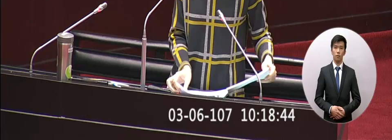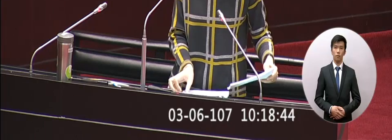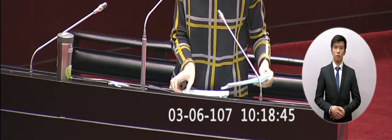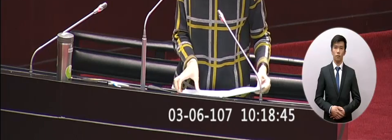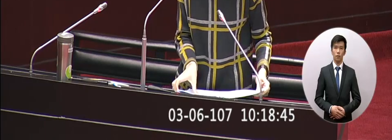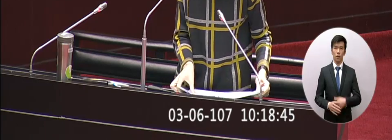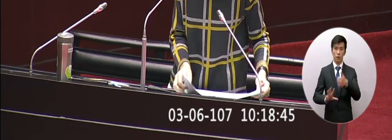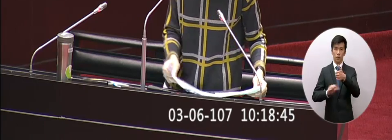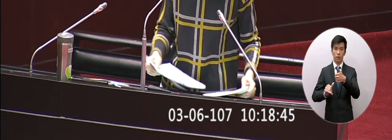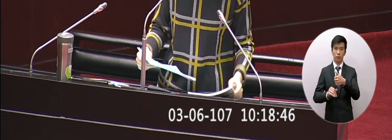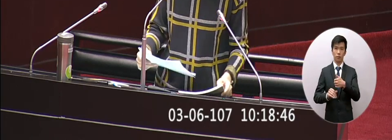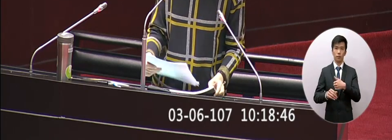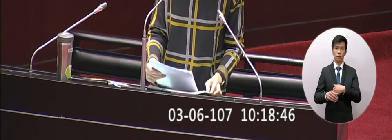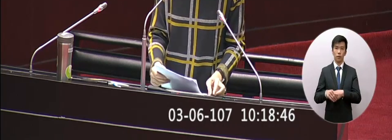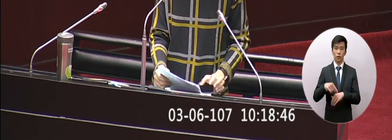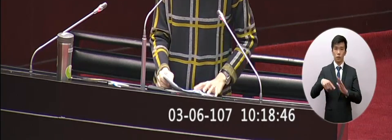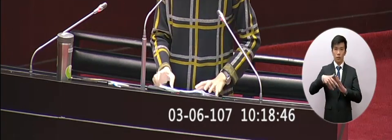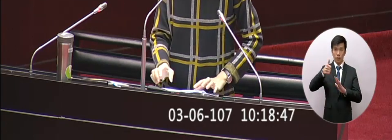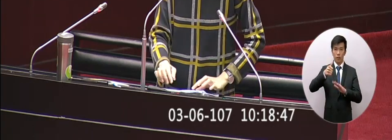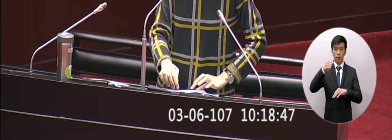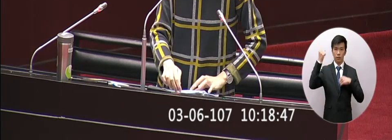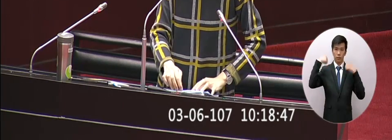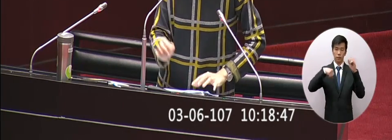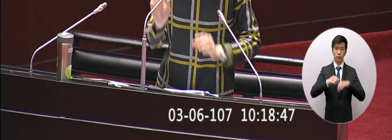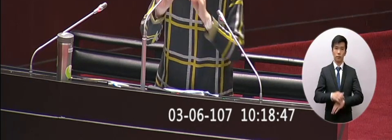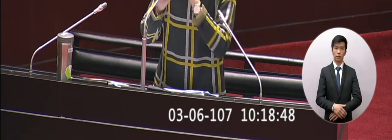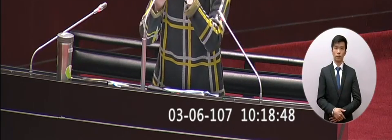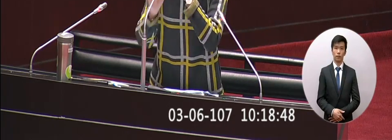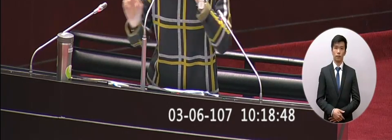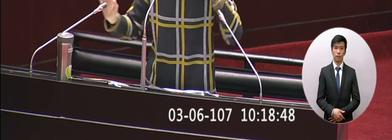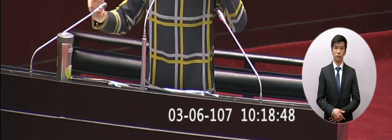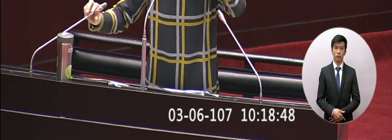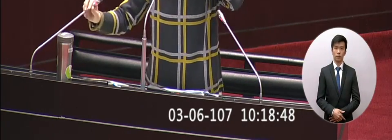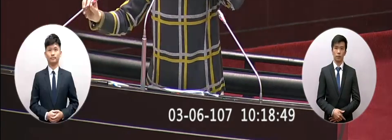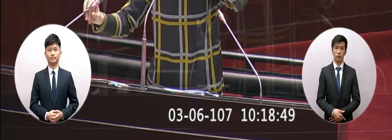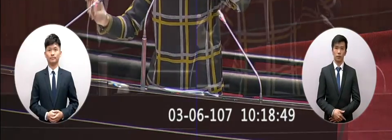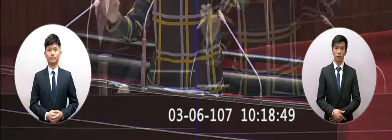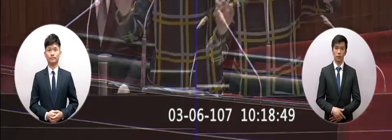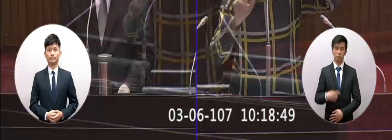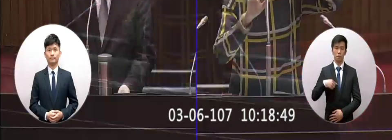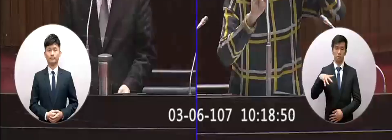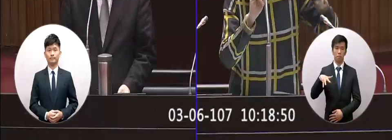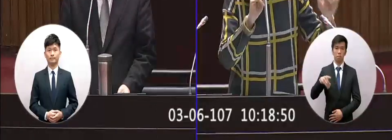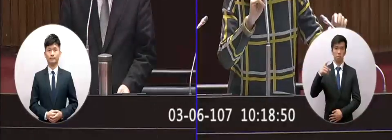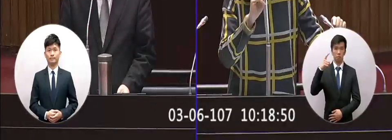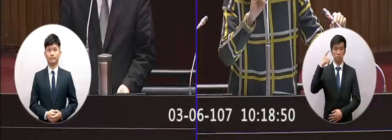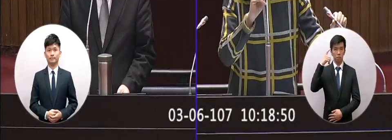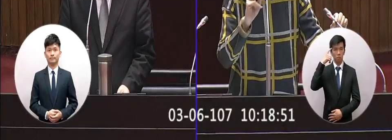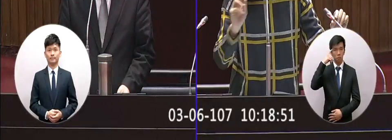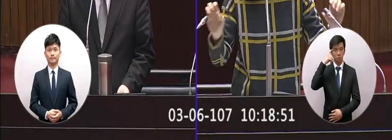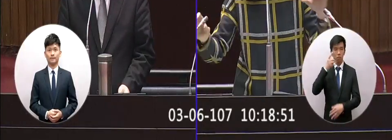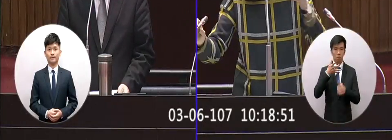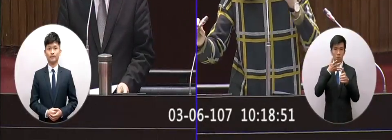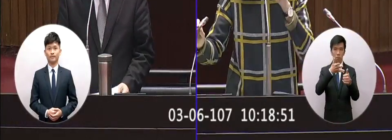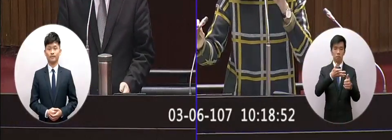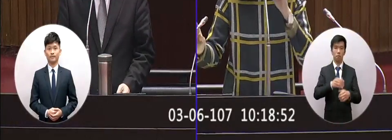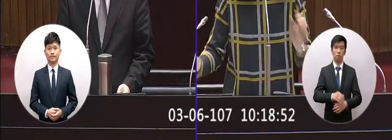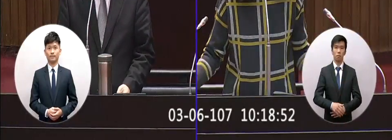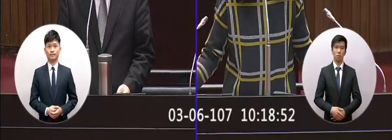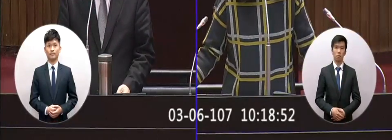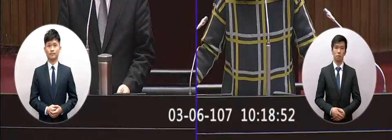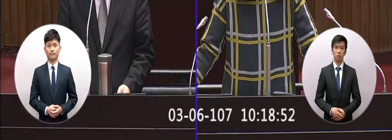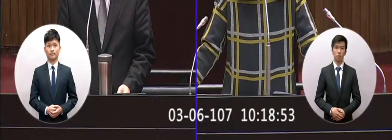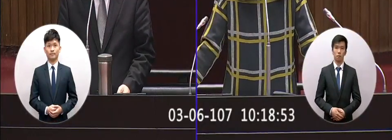洪委你好。 哎，院长早哦。院长一开始哦，我想先跟您请教一下哦。